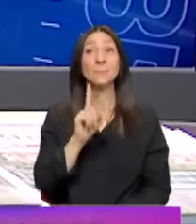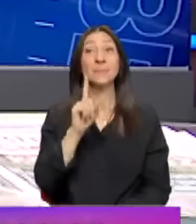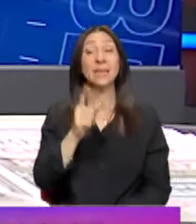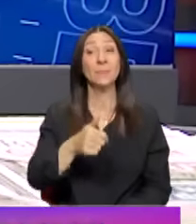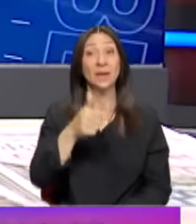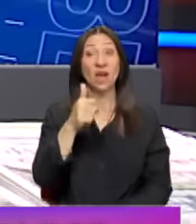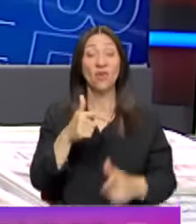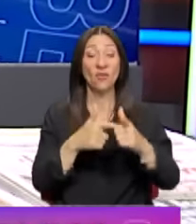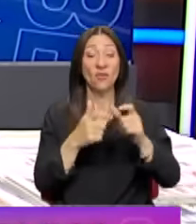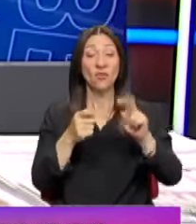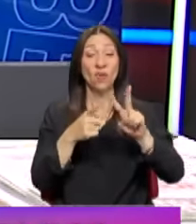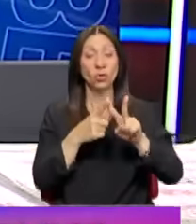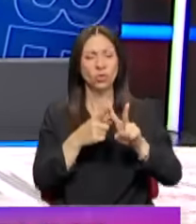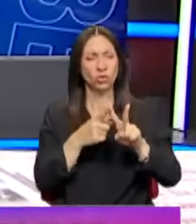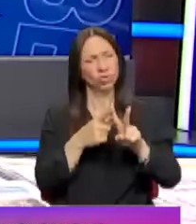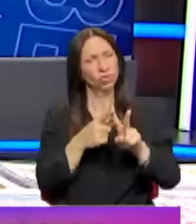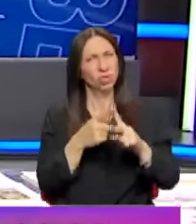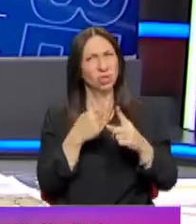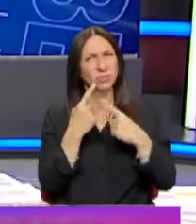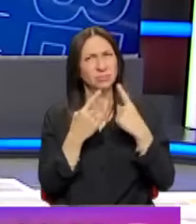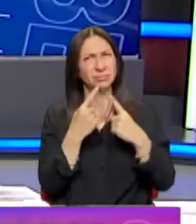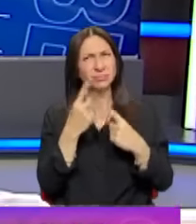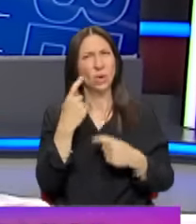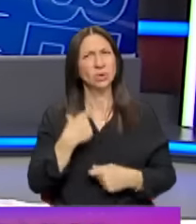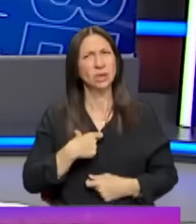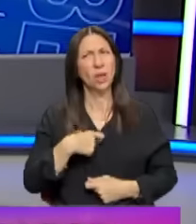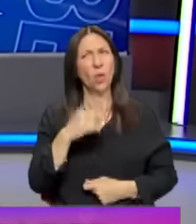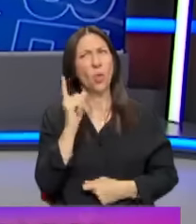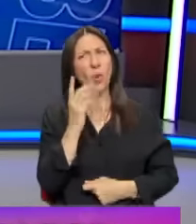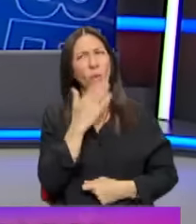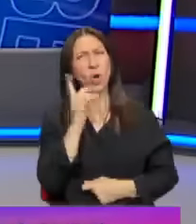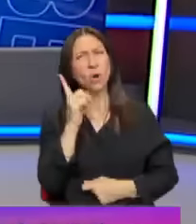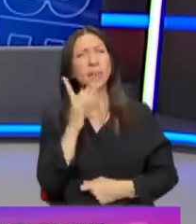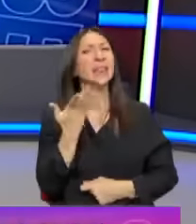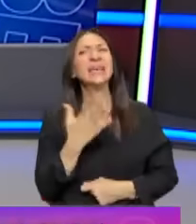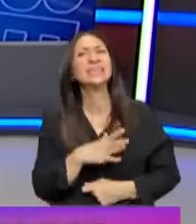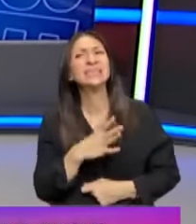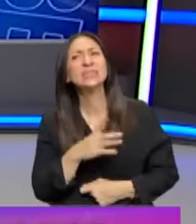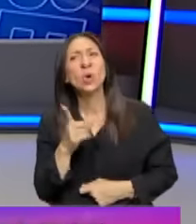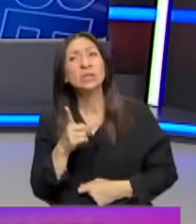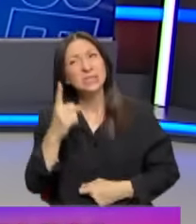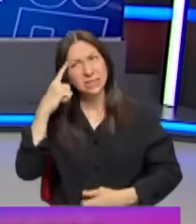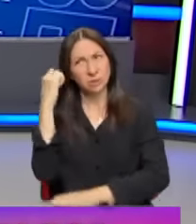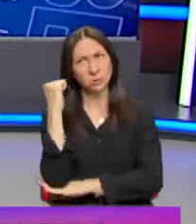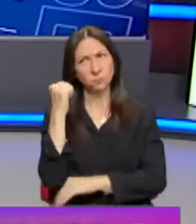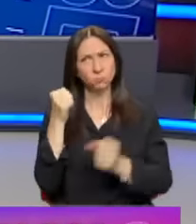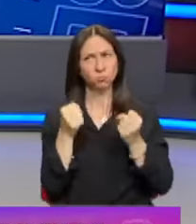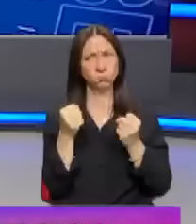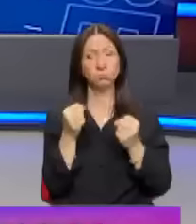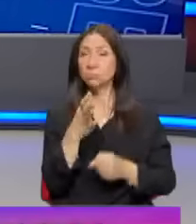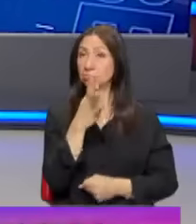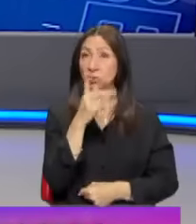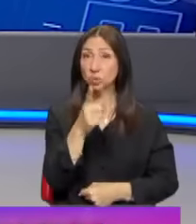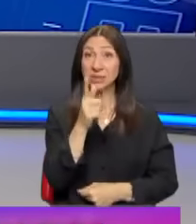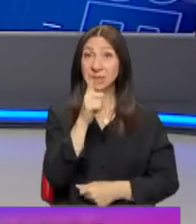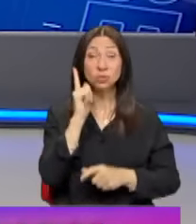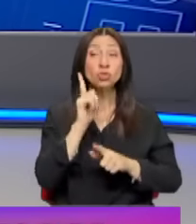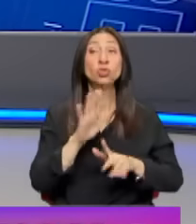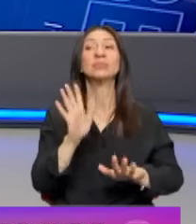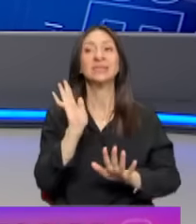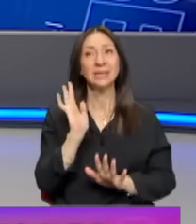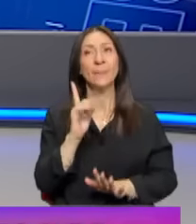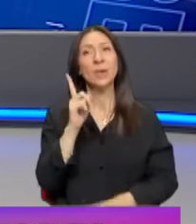bakan fonlamaktan bahsetti. Bir özel okul öğretmenleri ne istiyor? Israrla oradalar çünkü, biliyorsunuz sesleri